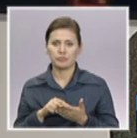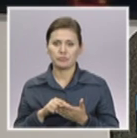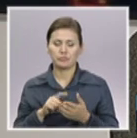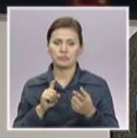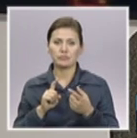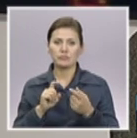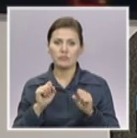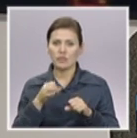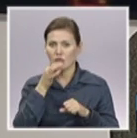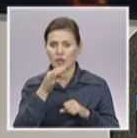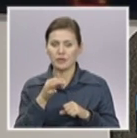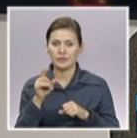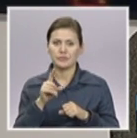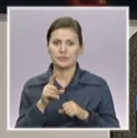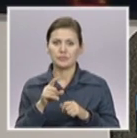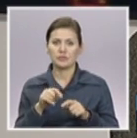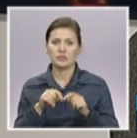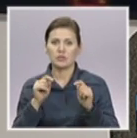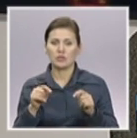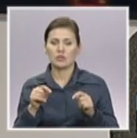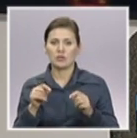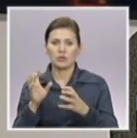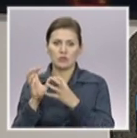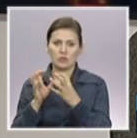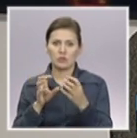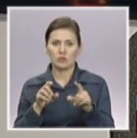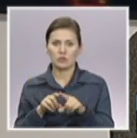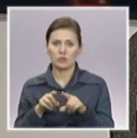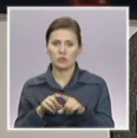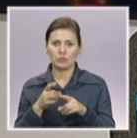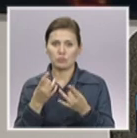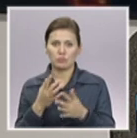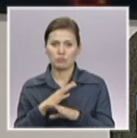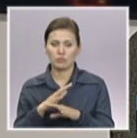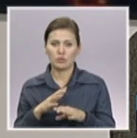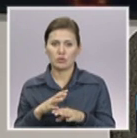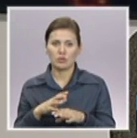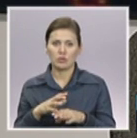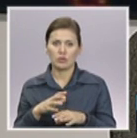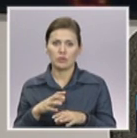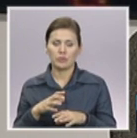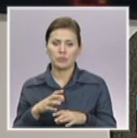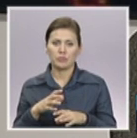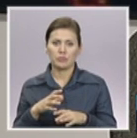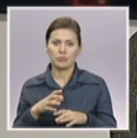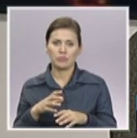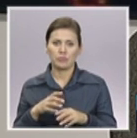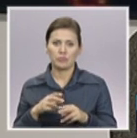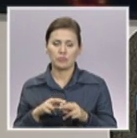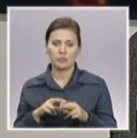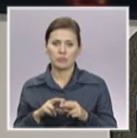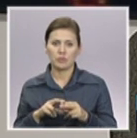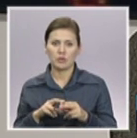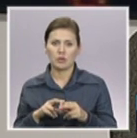скажем, взять и открыть маршрут тоже не так просто и не так легко. Да,